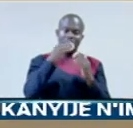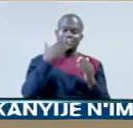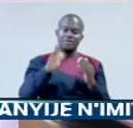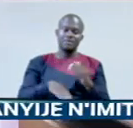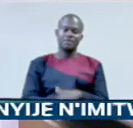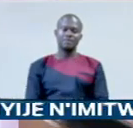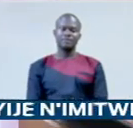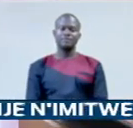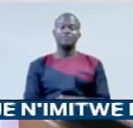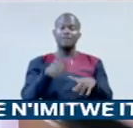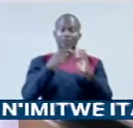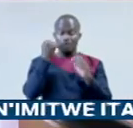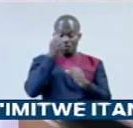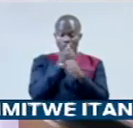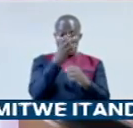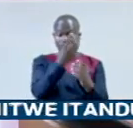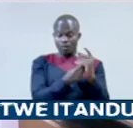mibi ariko iyo ukora uhomba